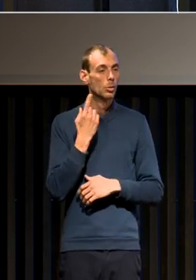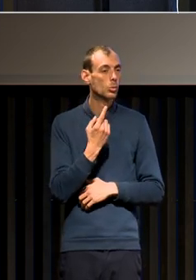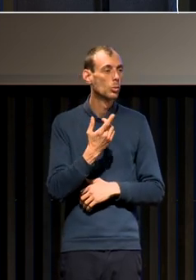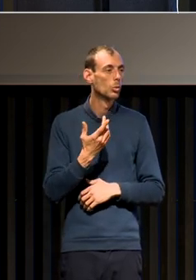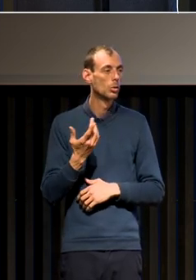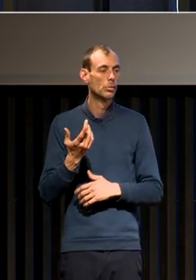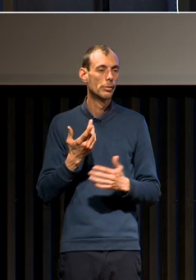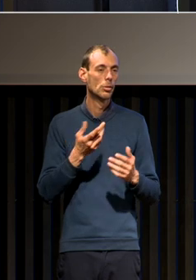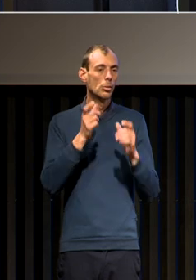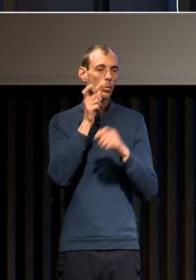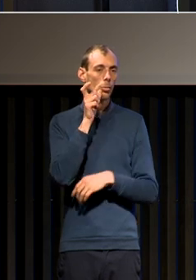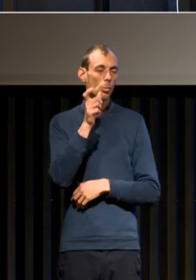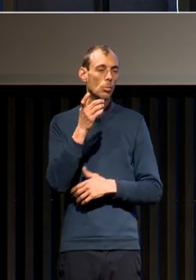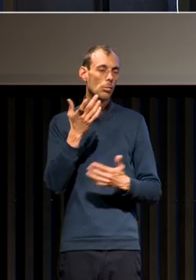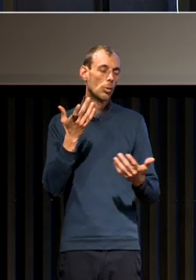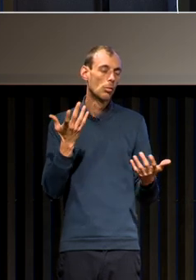donneuses, hein, j'englobe tout le monde,